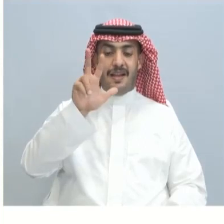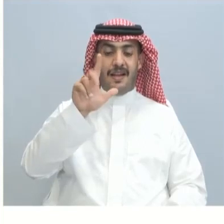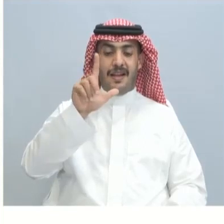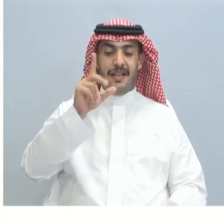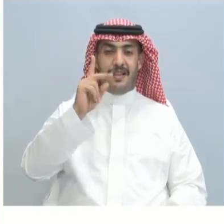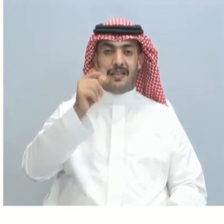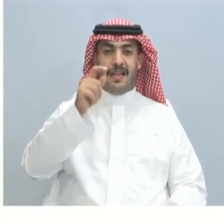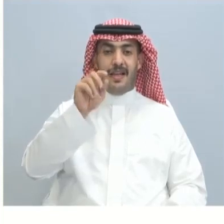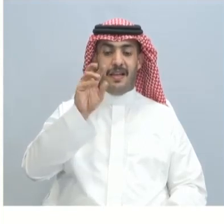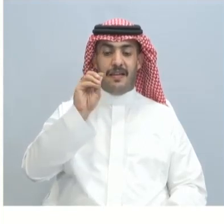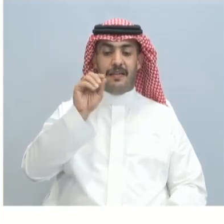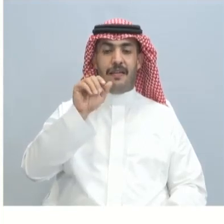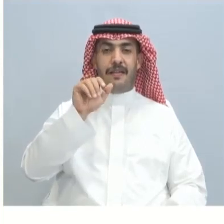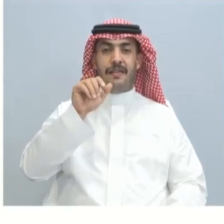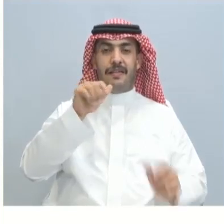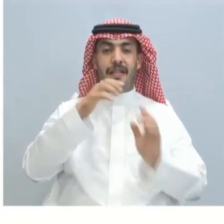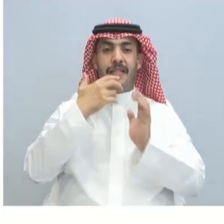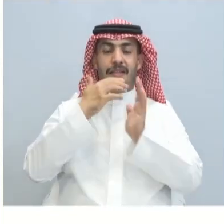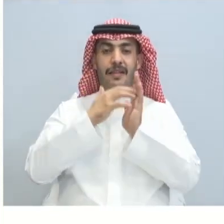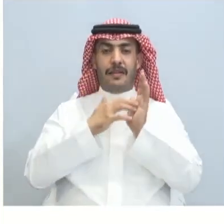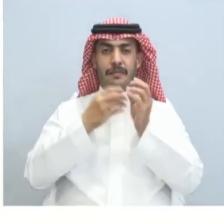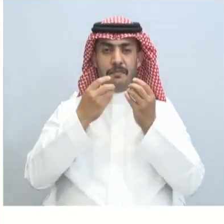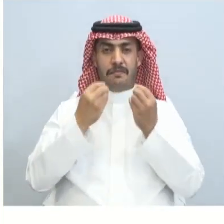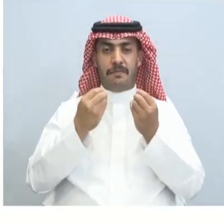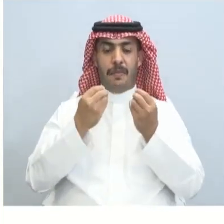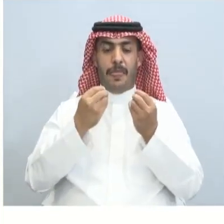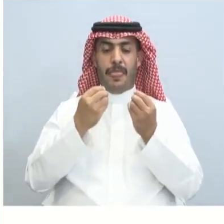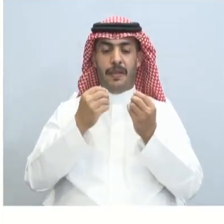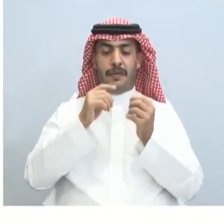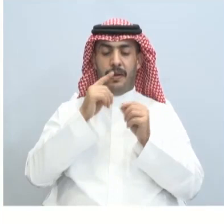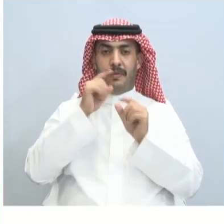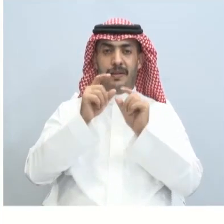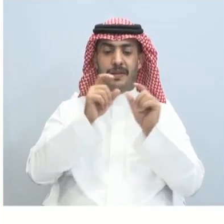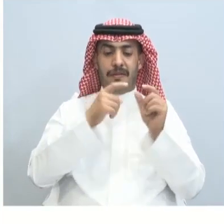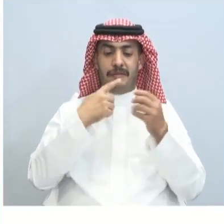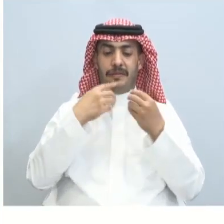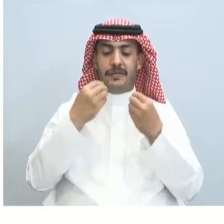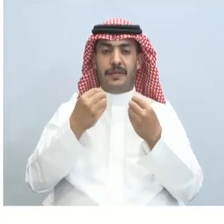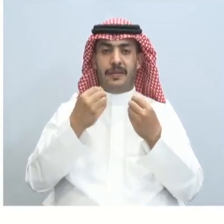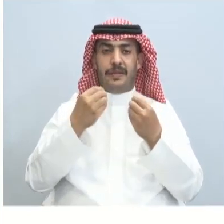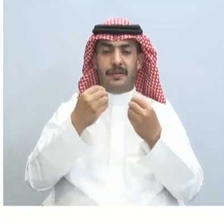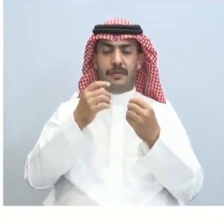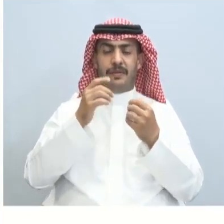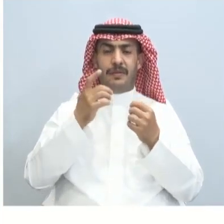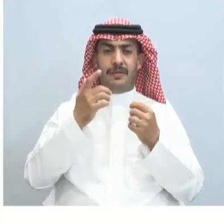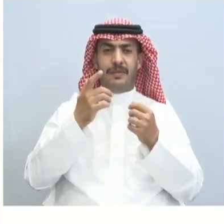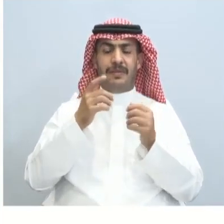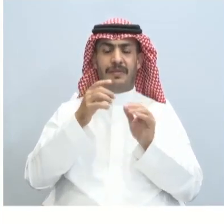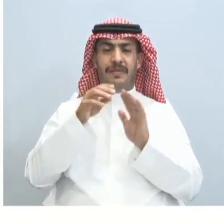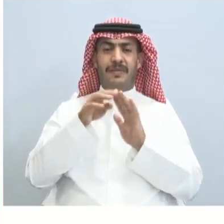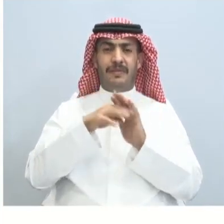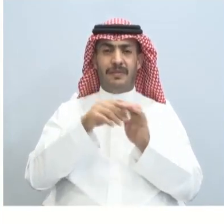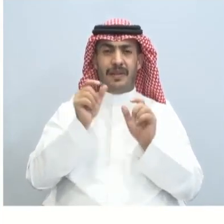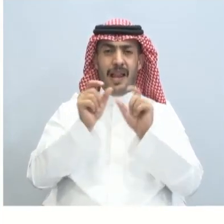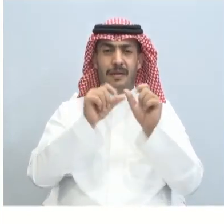نستخدم العبارات الغير لطيفه العبارات الصلبه او الجافه او التي قد